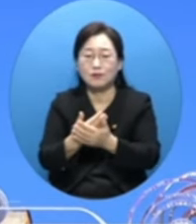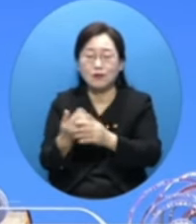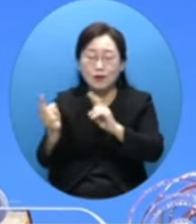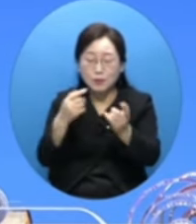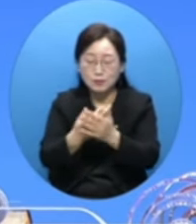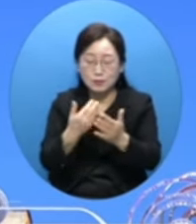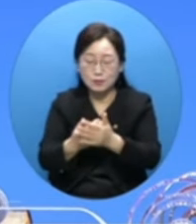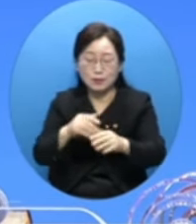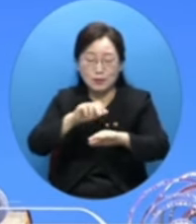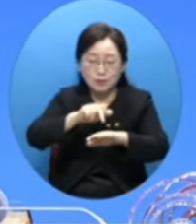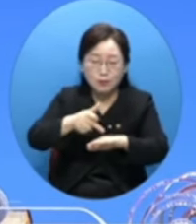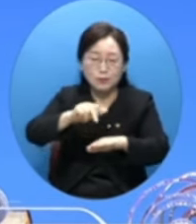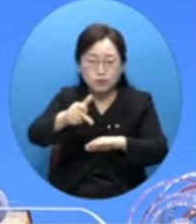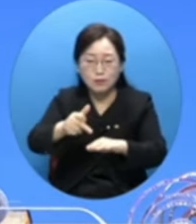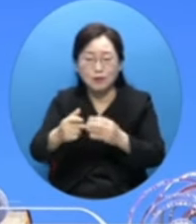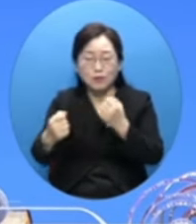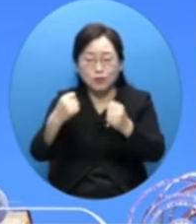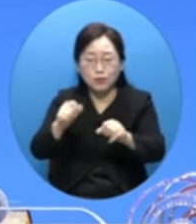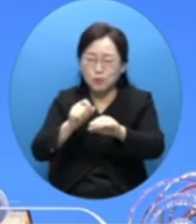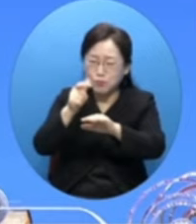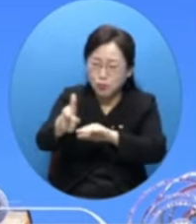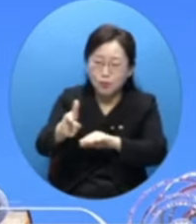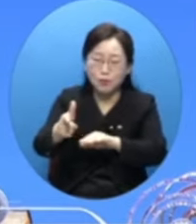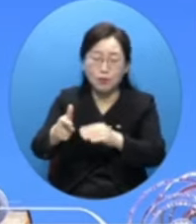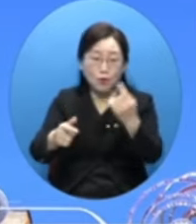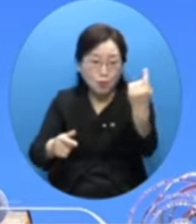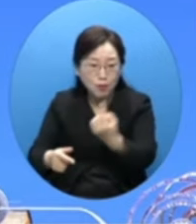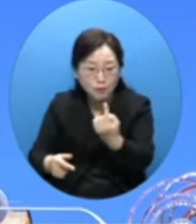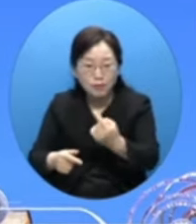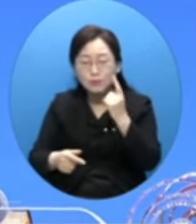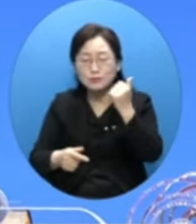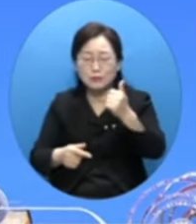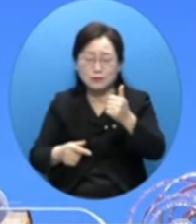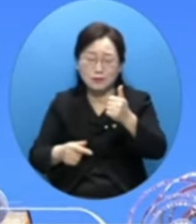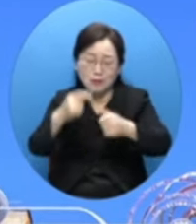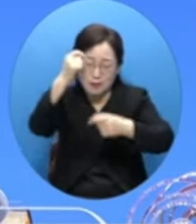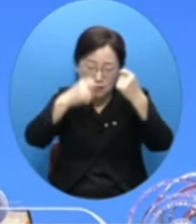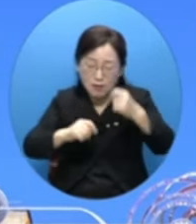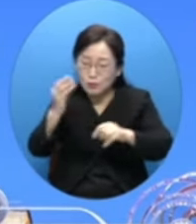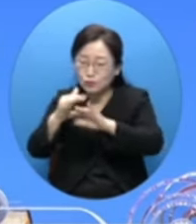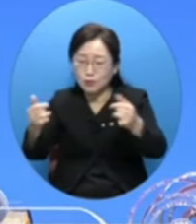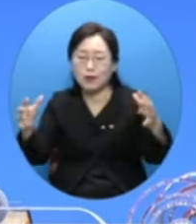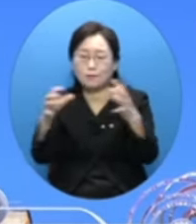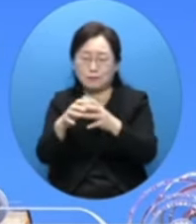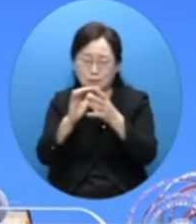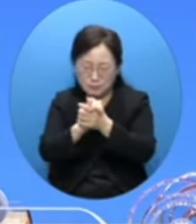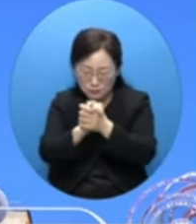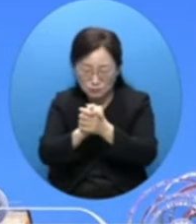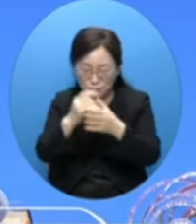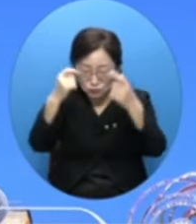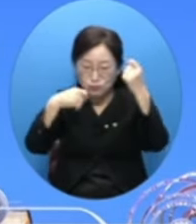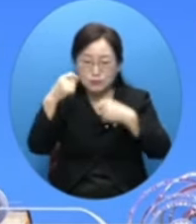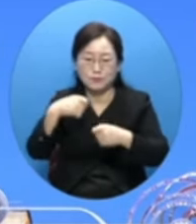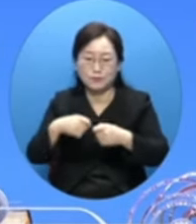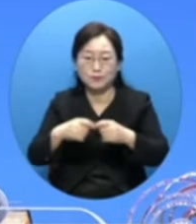이 몸까지 신망으로 오셨는데 건강 주세요. 그래서 목사님도 울고 성도도 울고 교회가 크게 부흥했습니다.